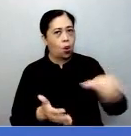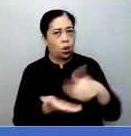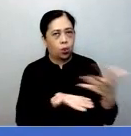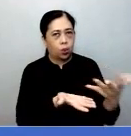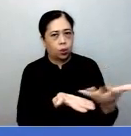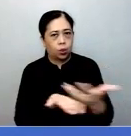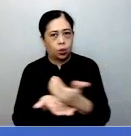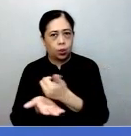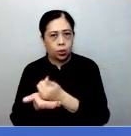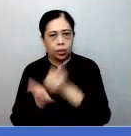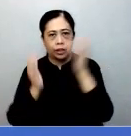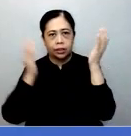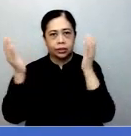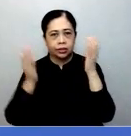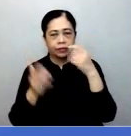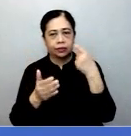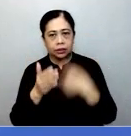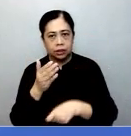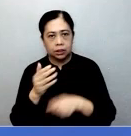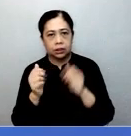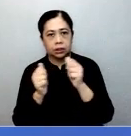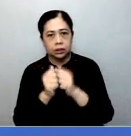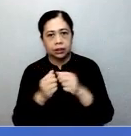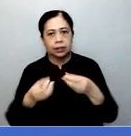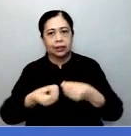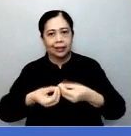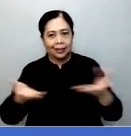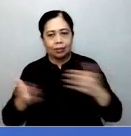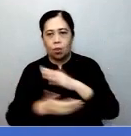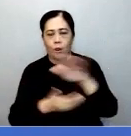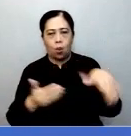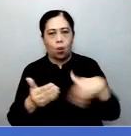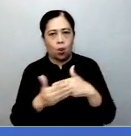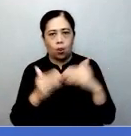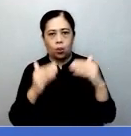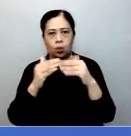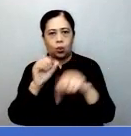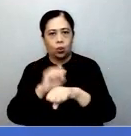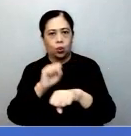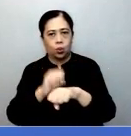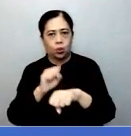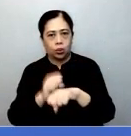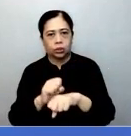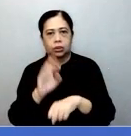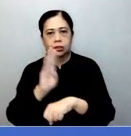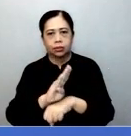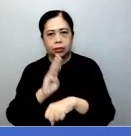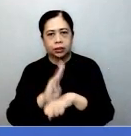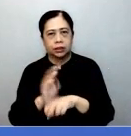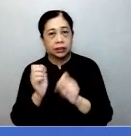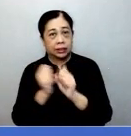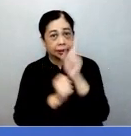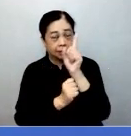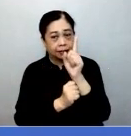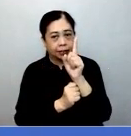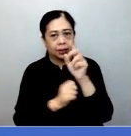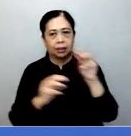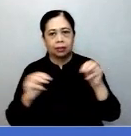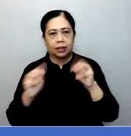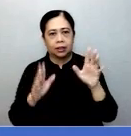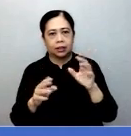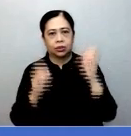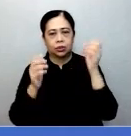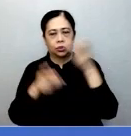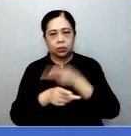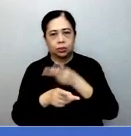na service charge ay kailangang ibigay sa lahat ng empleyado ng restaurant o establishment except managerial or